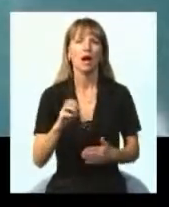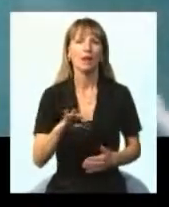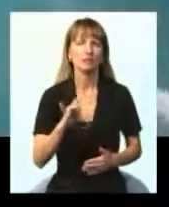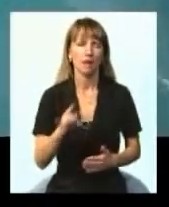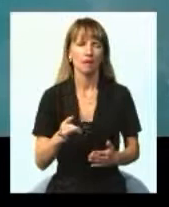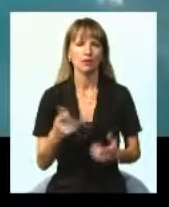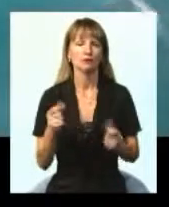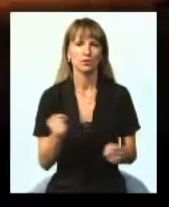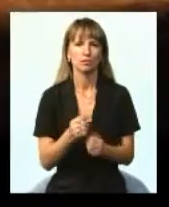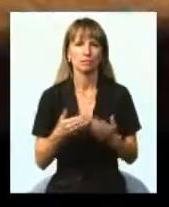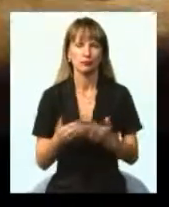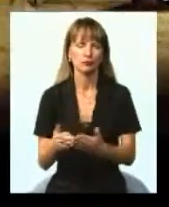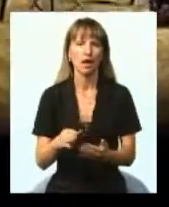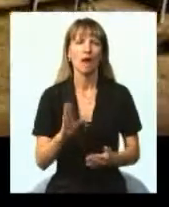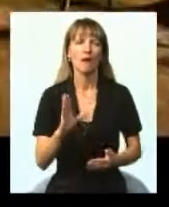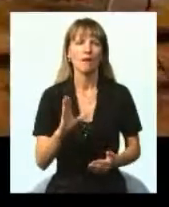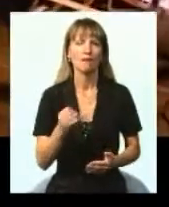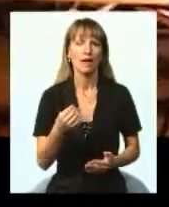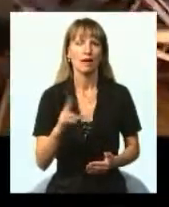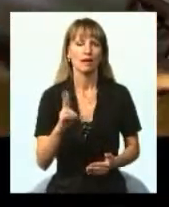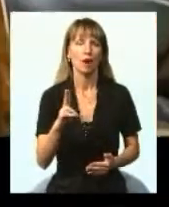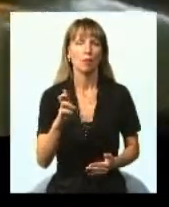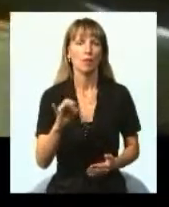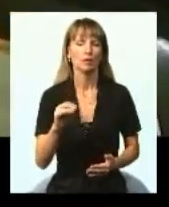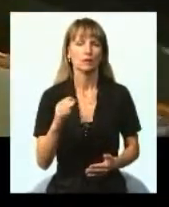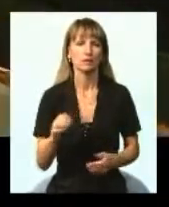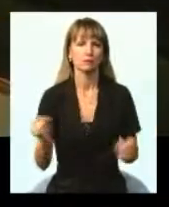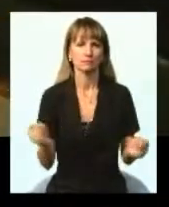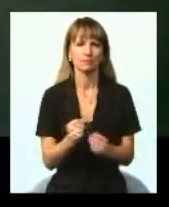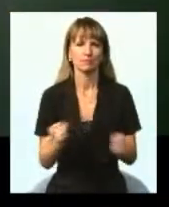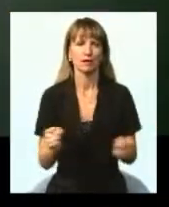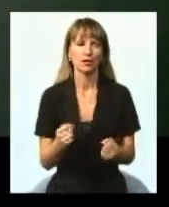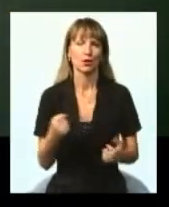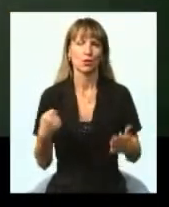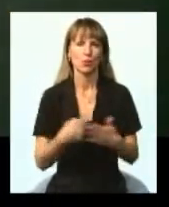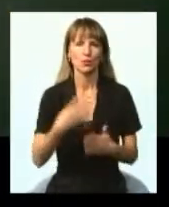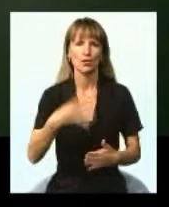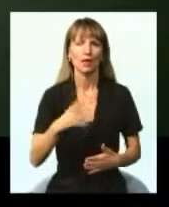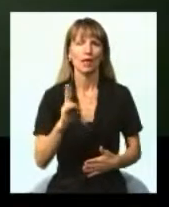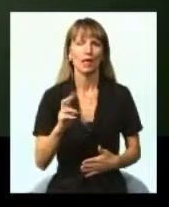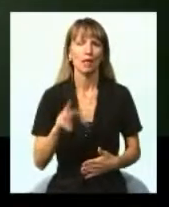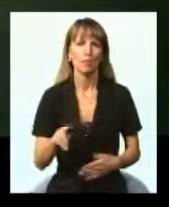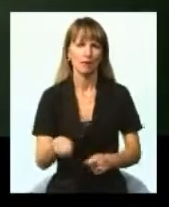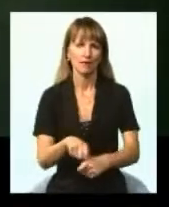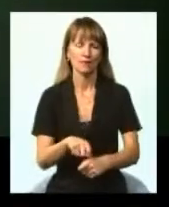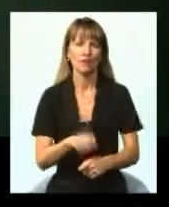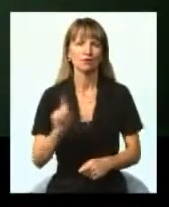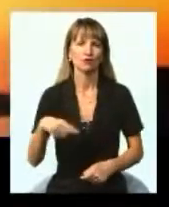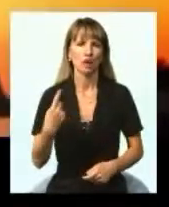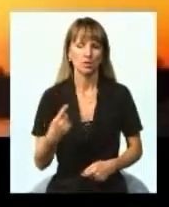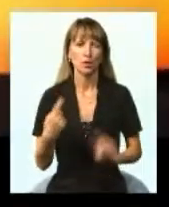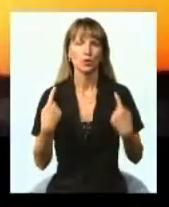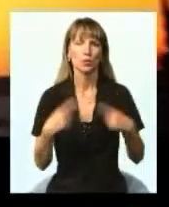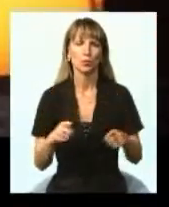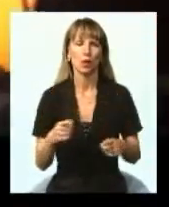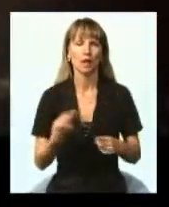кріпиться до катера. А вейкбордист, стоячи на широкій дошці, мчить по воді зі швидкістю до 40 км на годину. Другий різновид